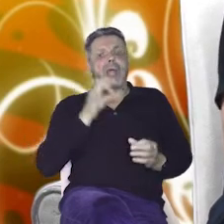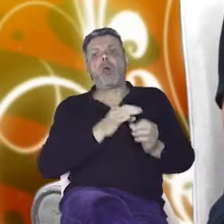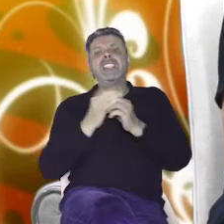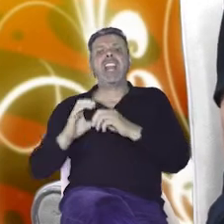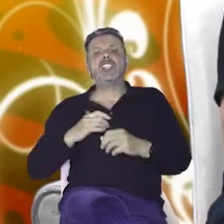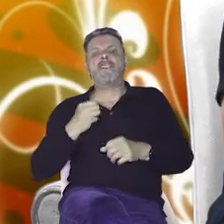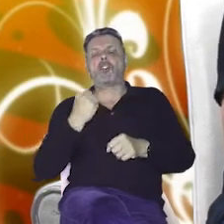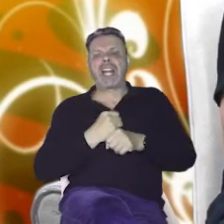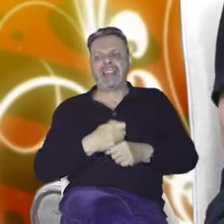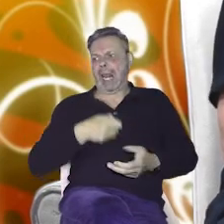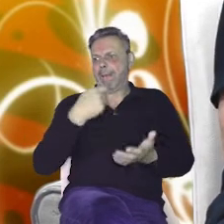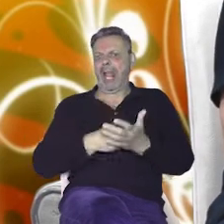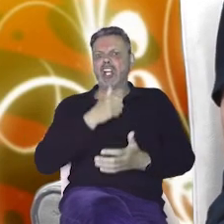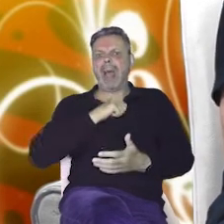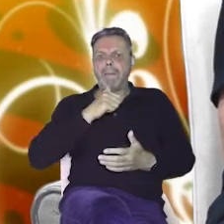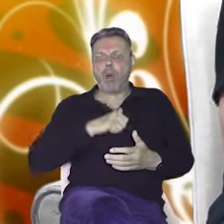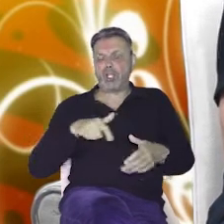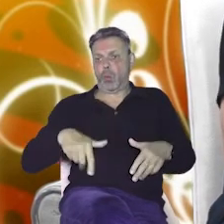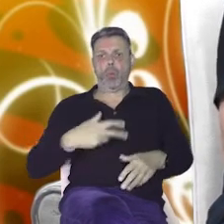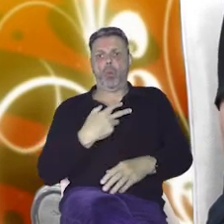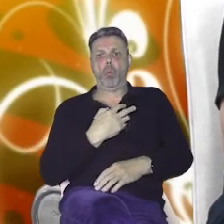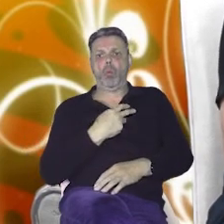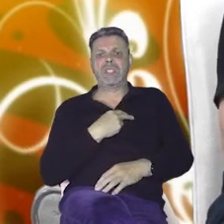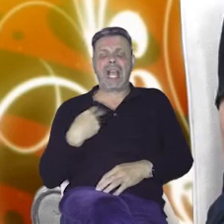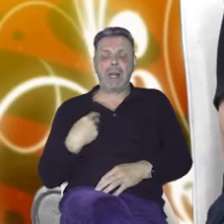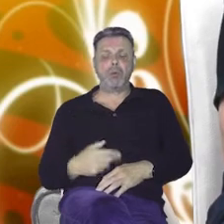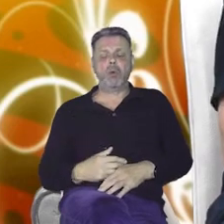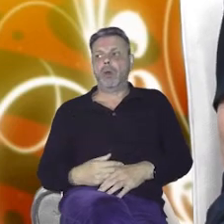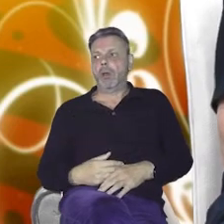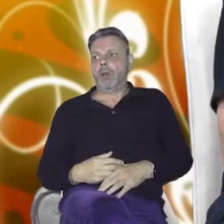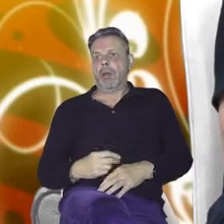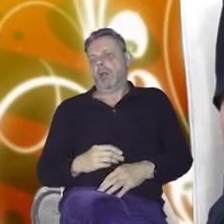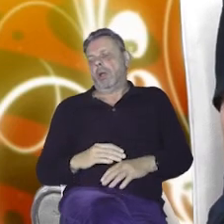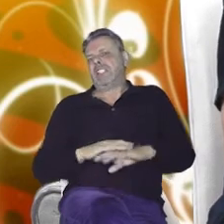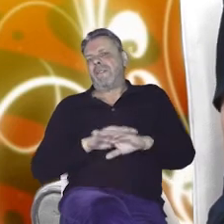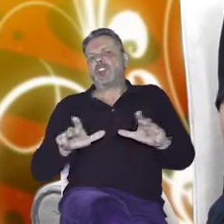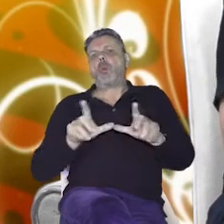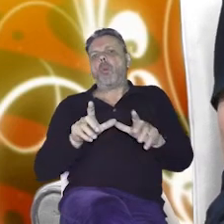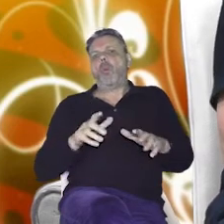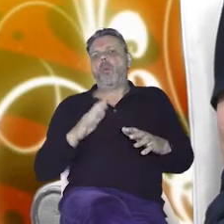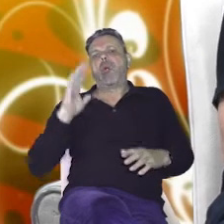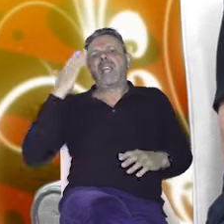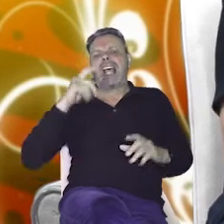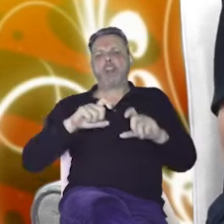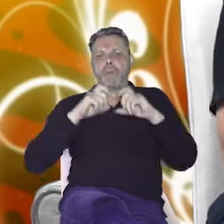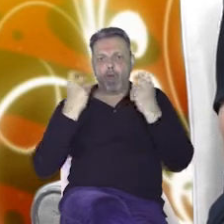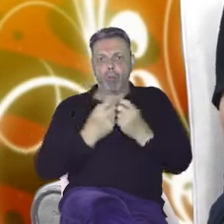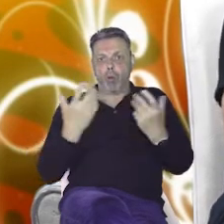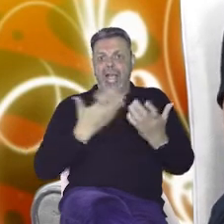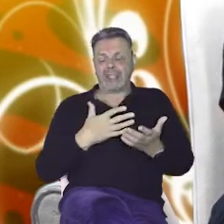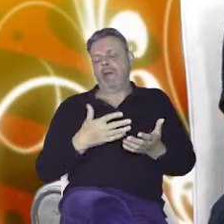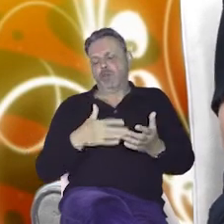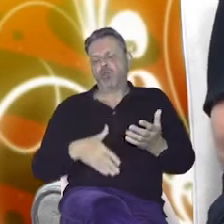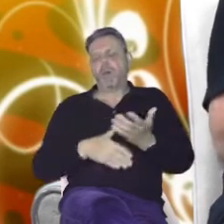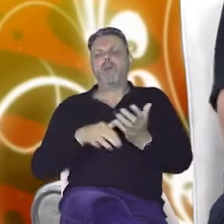radila, plaćala porez i prirez u gradu Zagrebu, završi u gradskom domu. I onda kad konačno uz pomoć Centra za